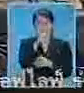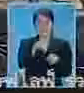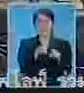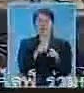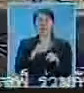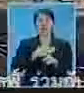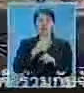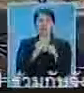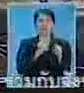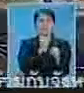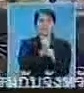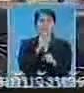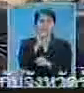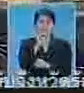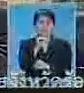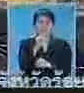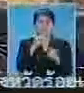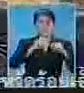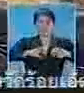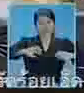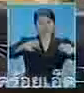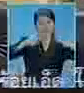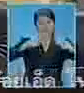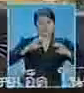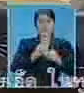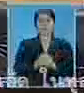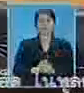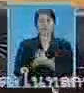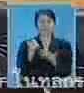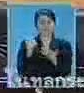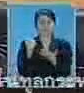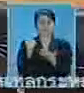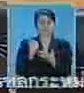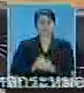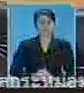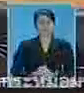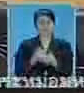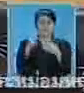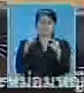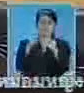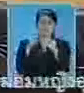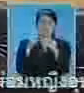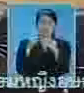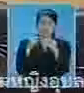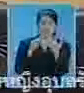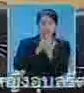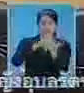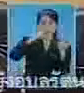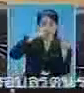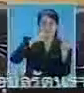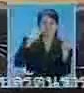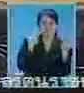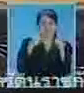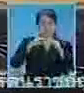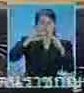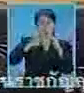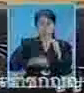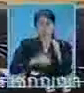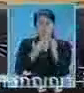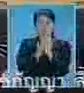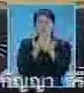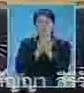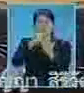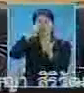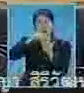40รัฐบาลที่ตอนนั้นท่านธนงเป็นรัฐมนตรีว่าการกระทรวงคลังต้องปรับลดเงินบาทเนี่ยไม่ใช่เป็นผลสำเร็จนะ